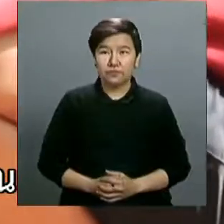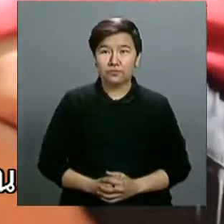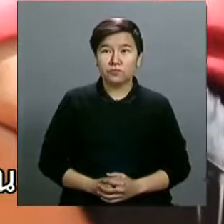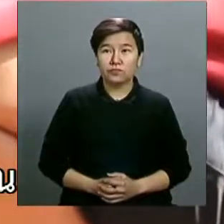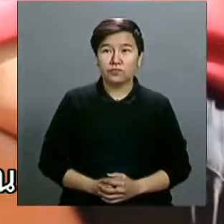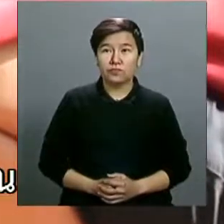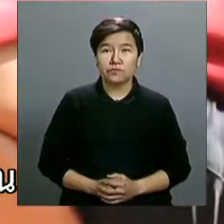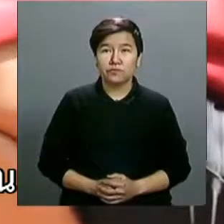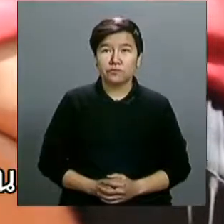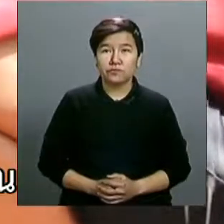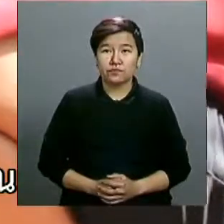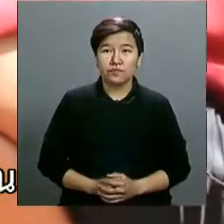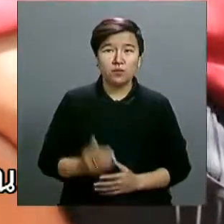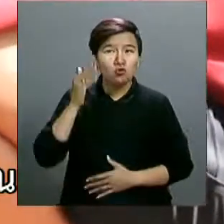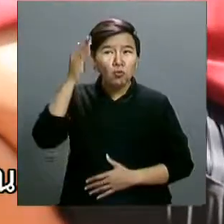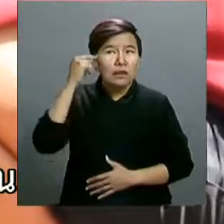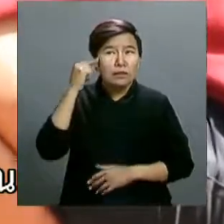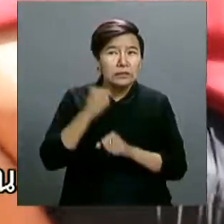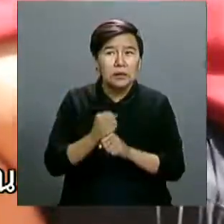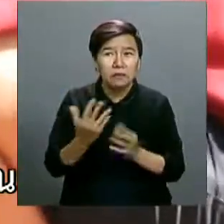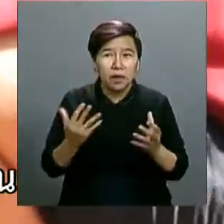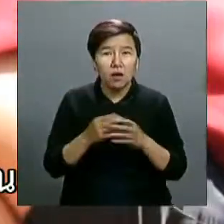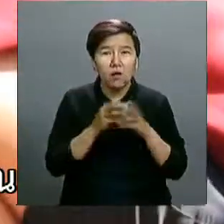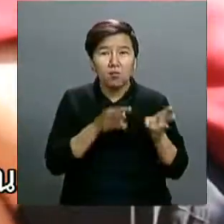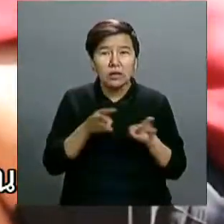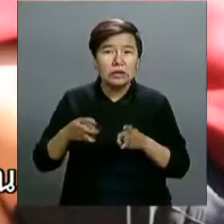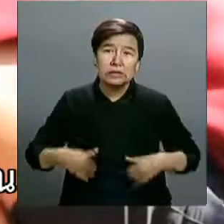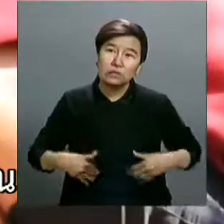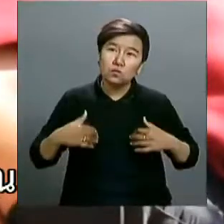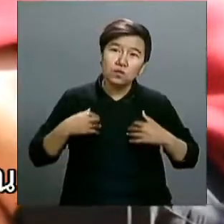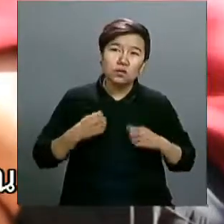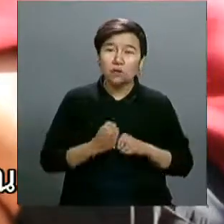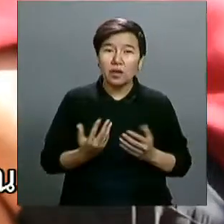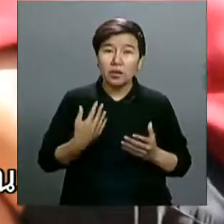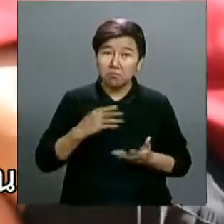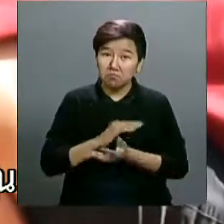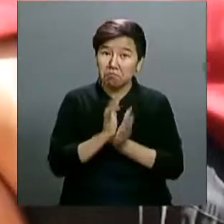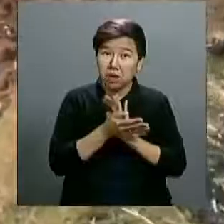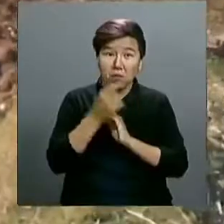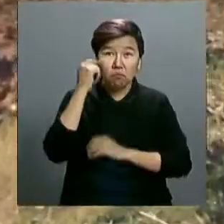แต่ต่อไปนี่ก็บอกว่าต่อไปนี่จะเปลี่ยนชีวิตกระทำมาหากินอย่างใดบ่อหัวเตี้ยนี่ไง